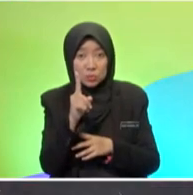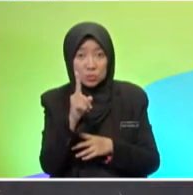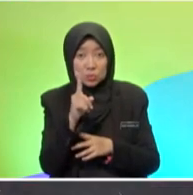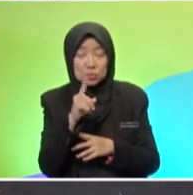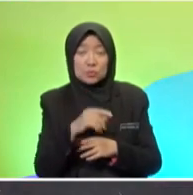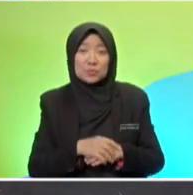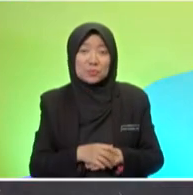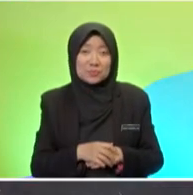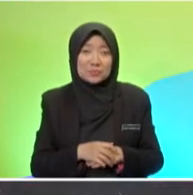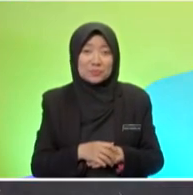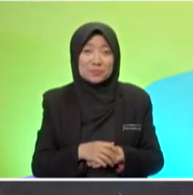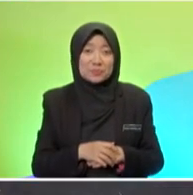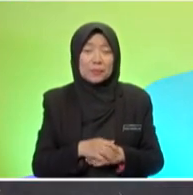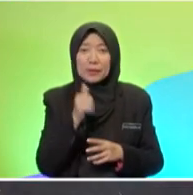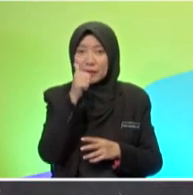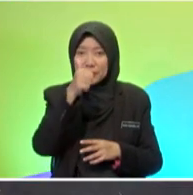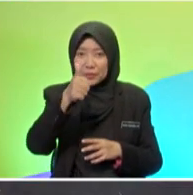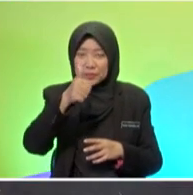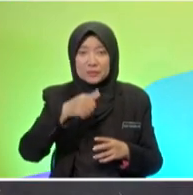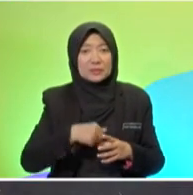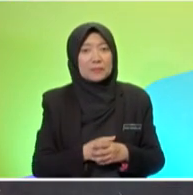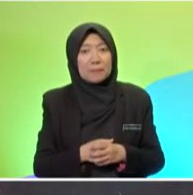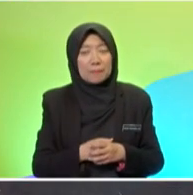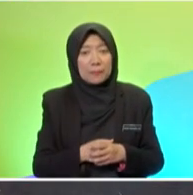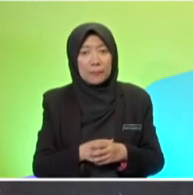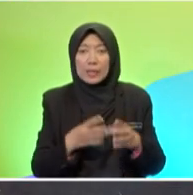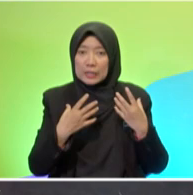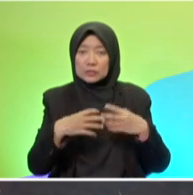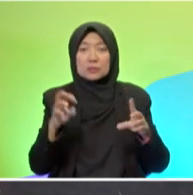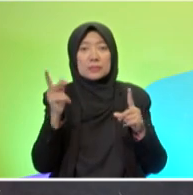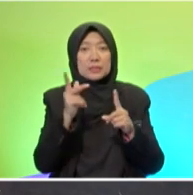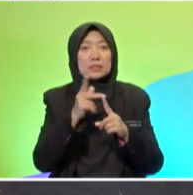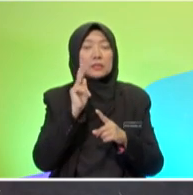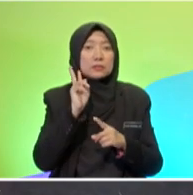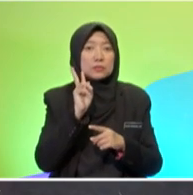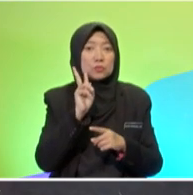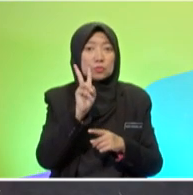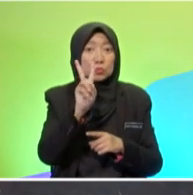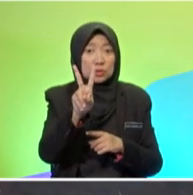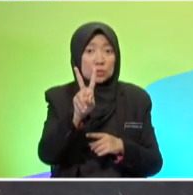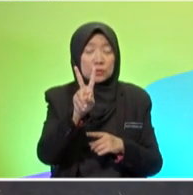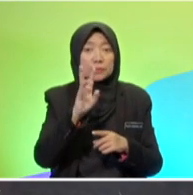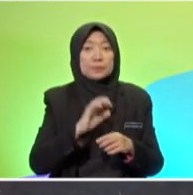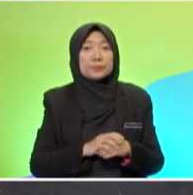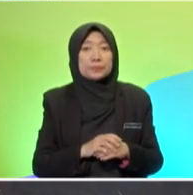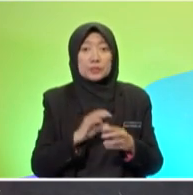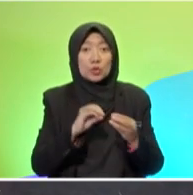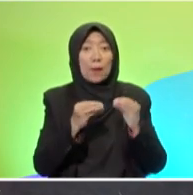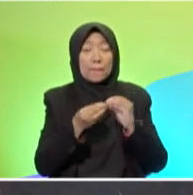Okey. Bagus. Okey, kita cuba yang kedua. Nombor 2 Mira, boleh tolong Cikgu tak nombor